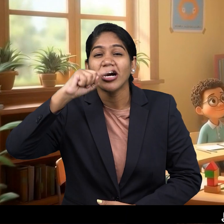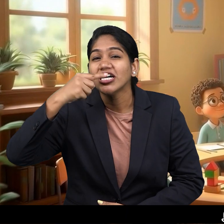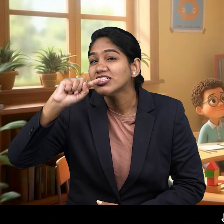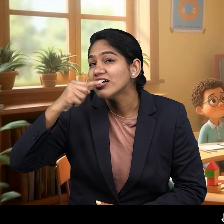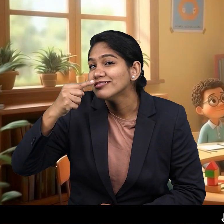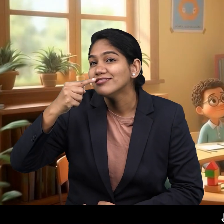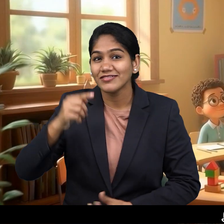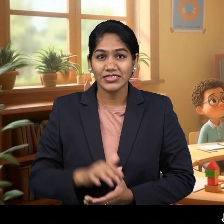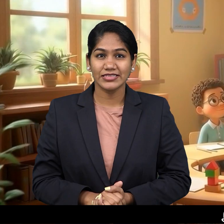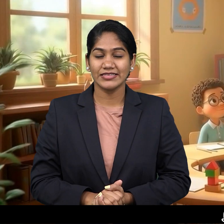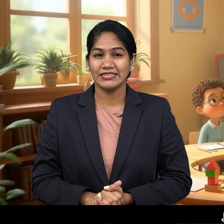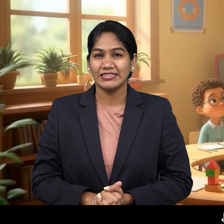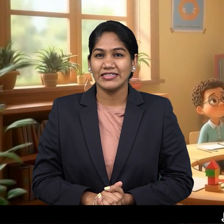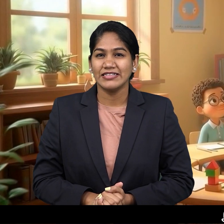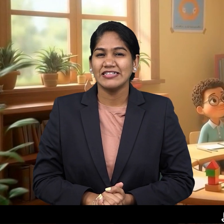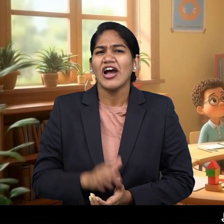மற்றும் சோளம்